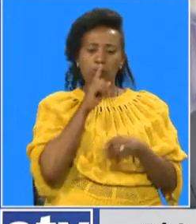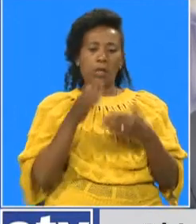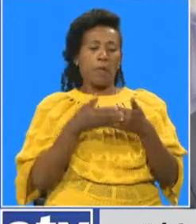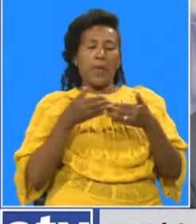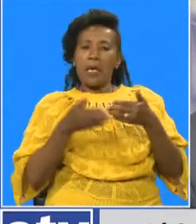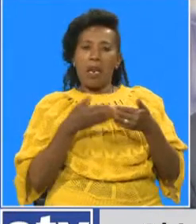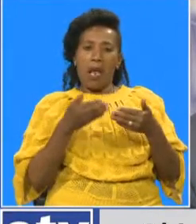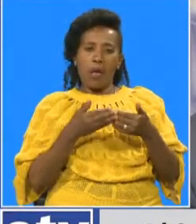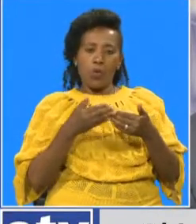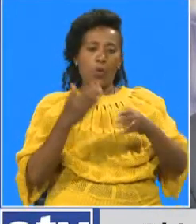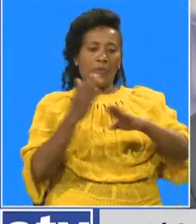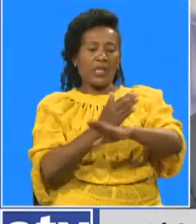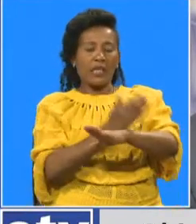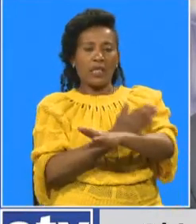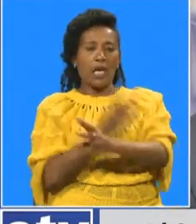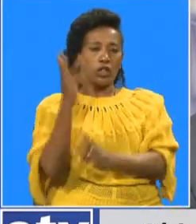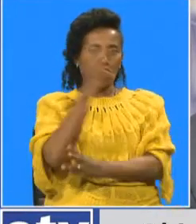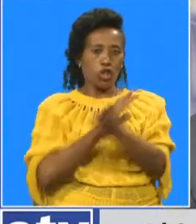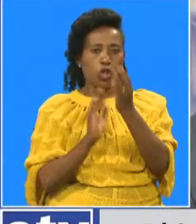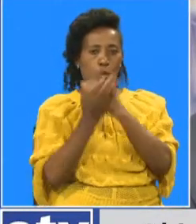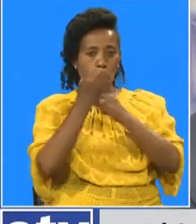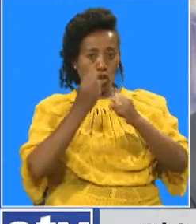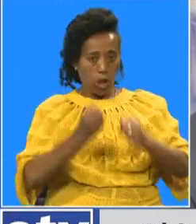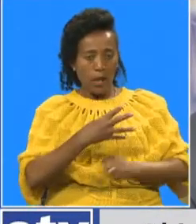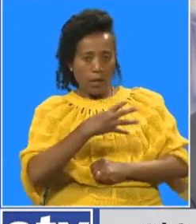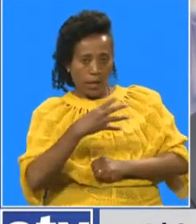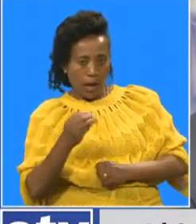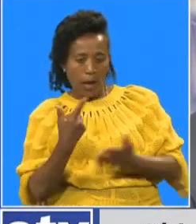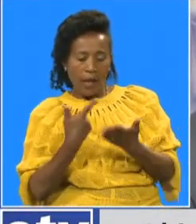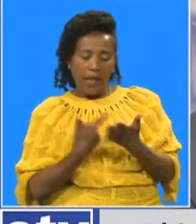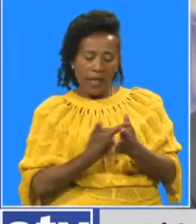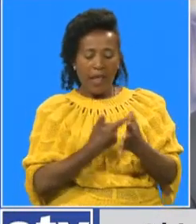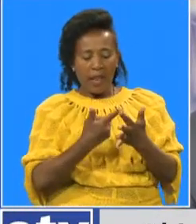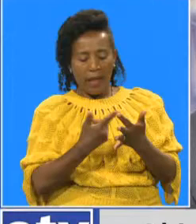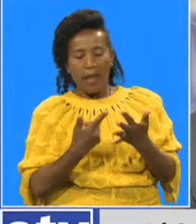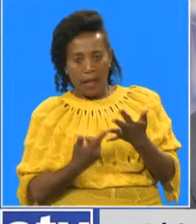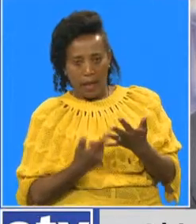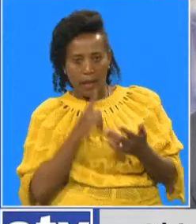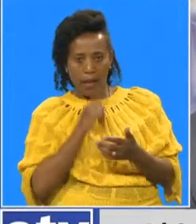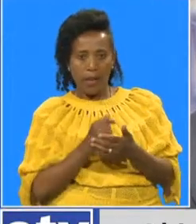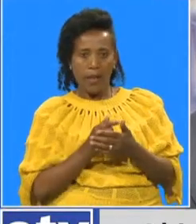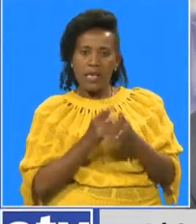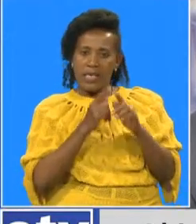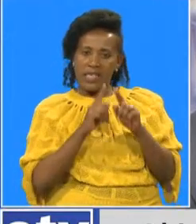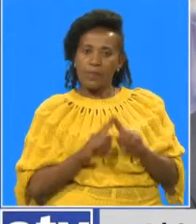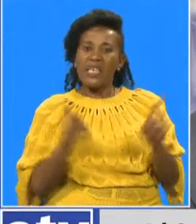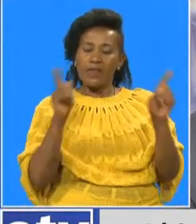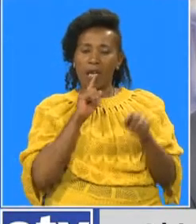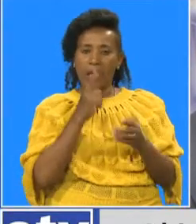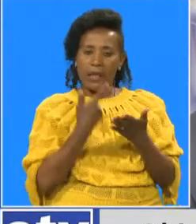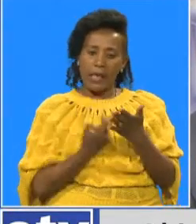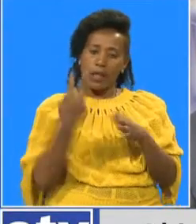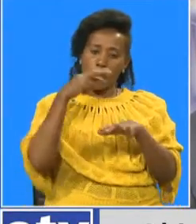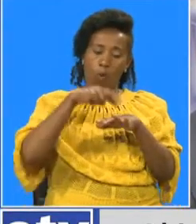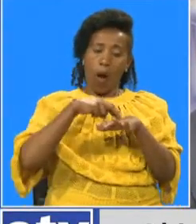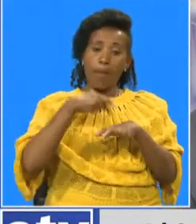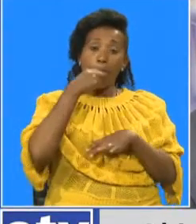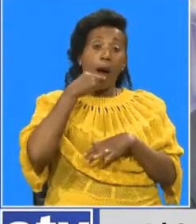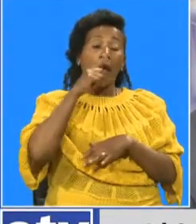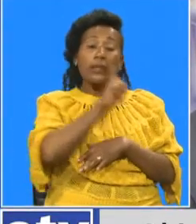በቀላሉ የምታስተካክለውም ችግር ሊሆን ይችላልና ይሄን ያው ስፔሲፊካሊ ይሄ ተቋም